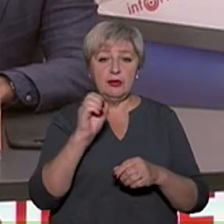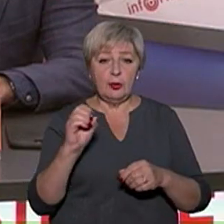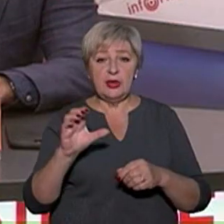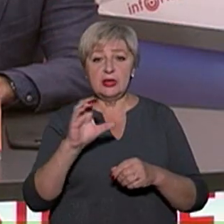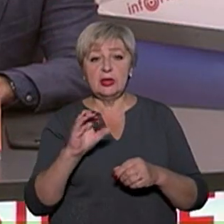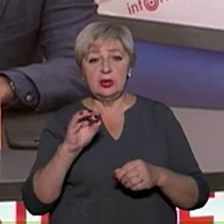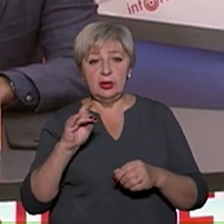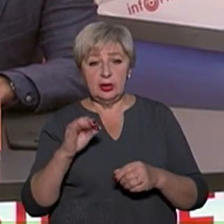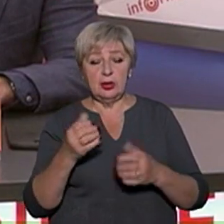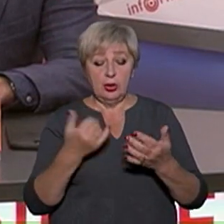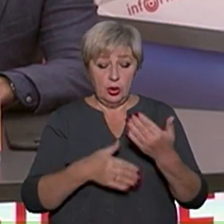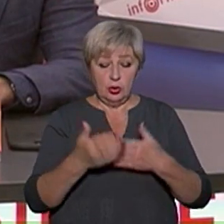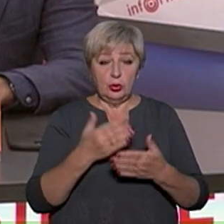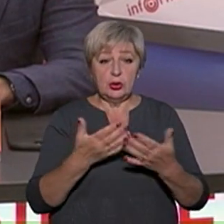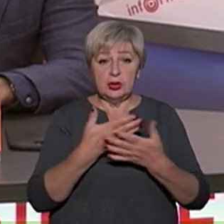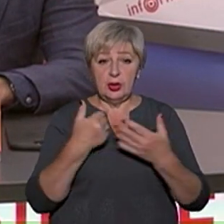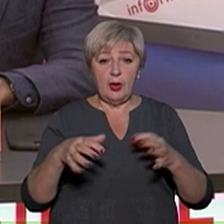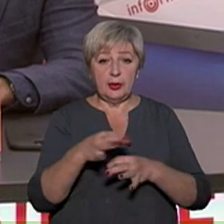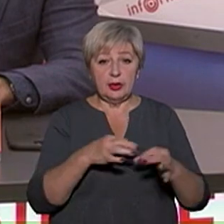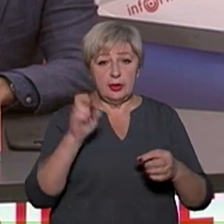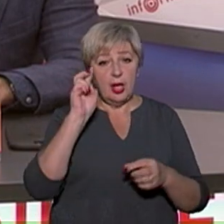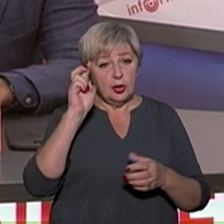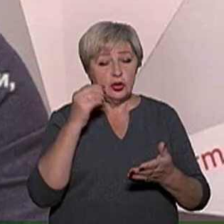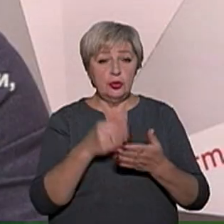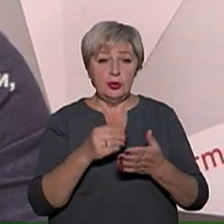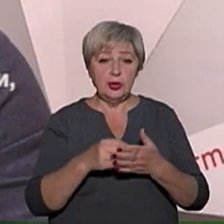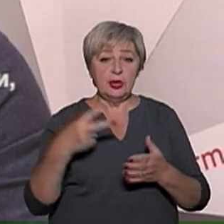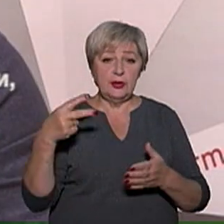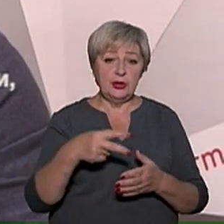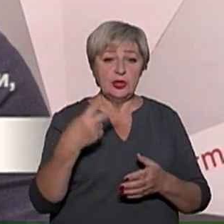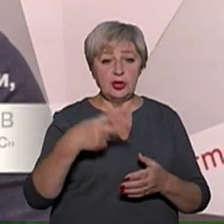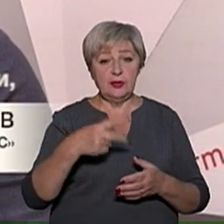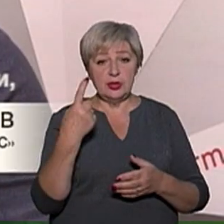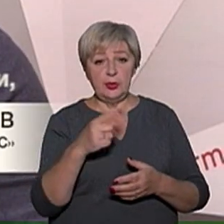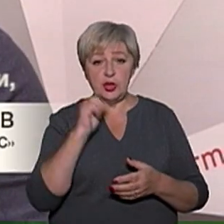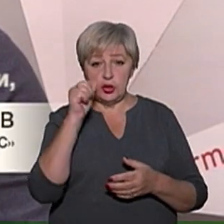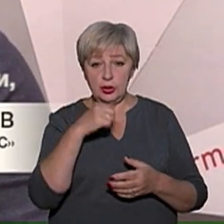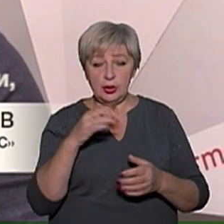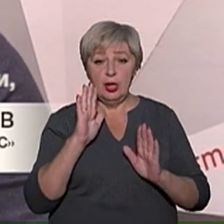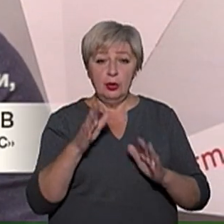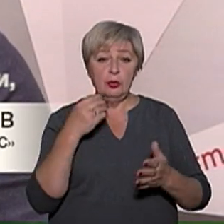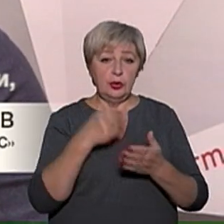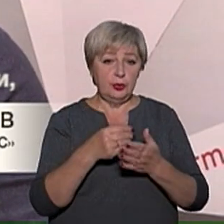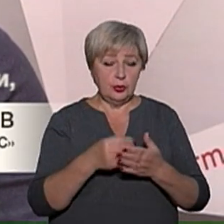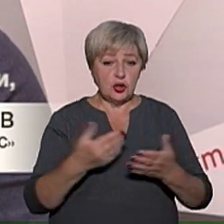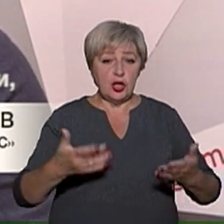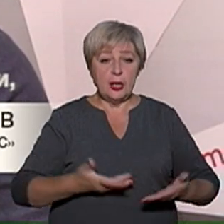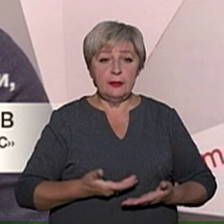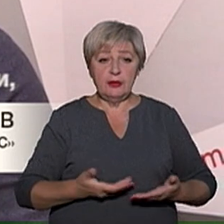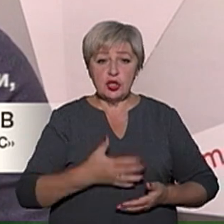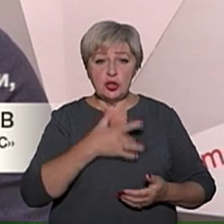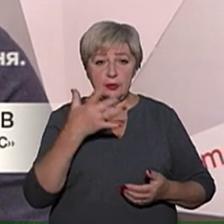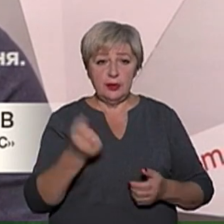Раді досі немає проєкту державного бюджету на 2021 рік. Там буде бюджет виживання, там будуть сокращені всі